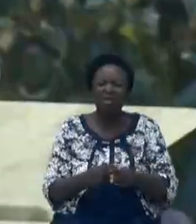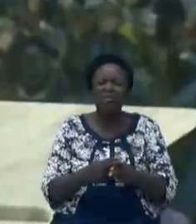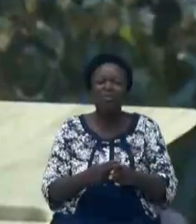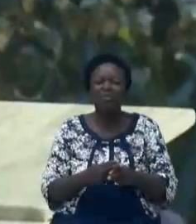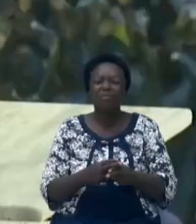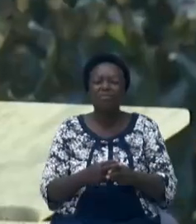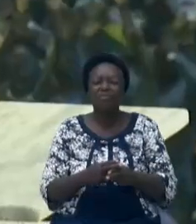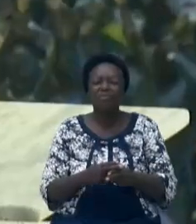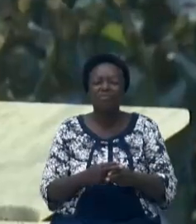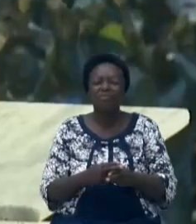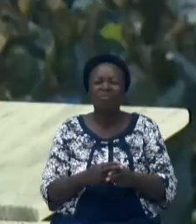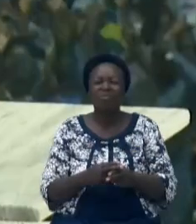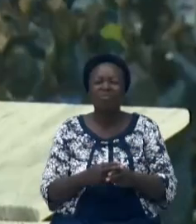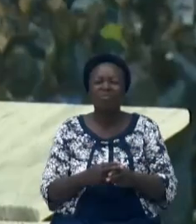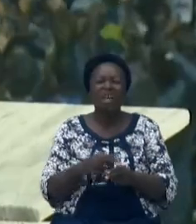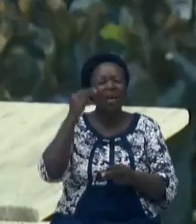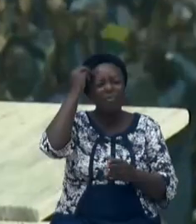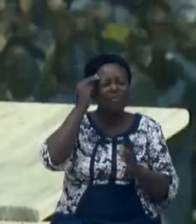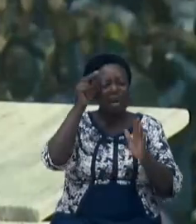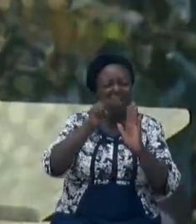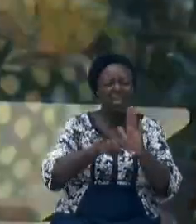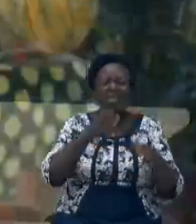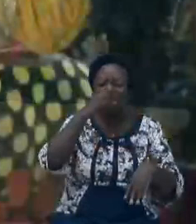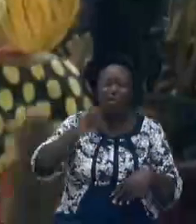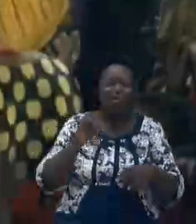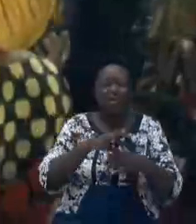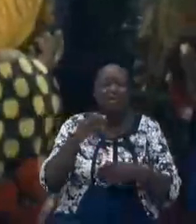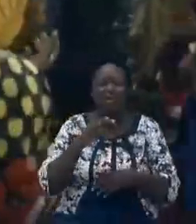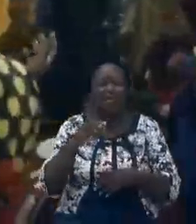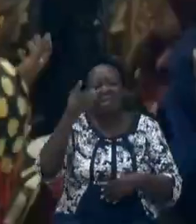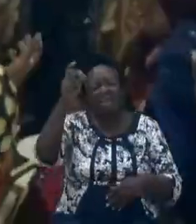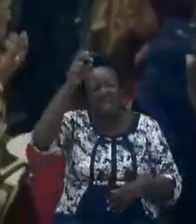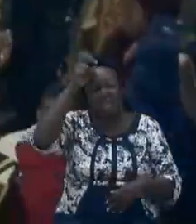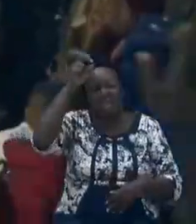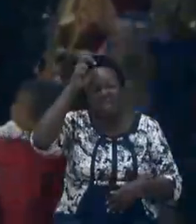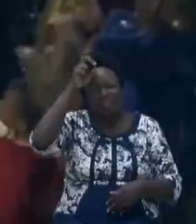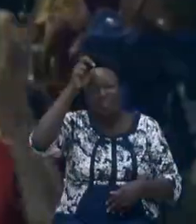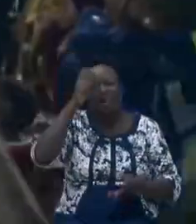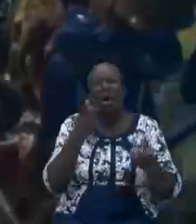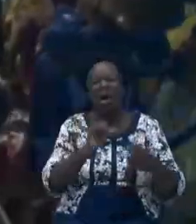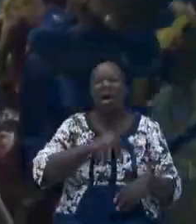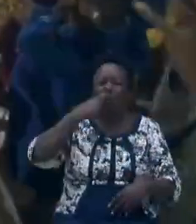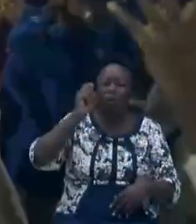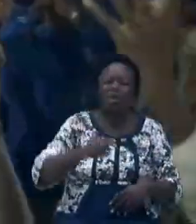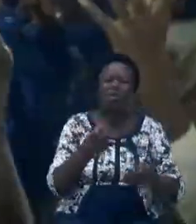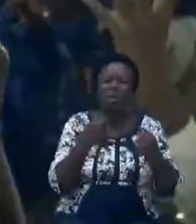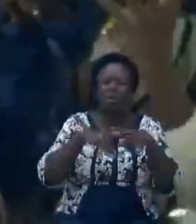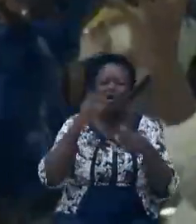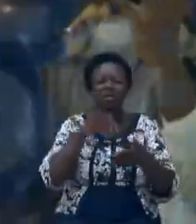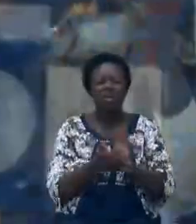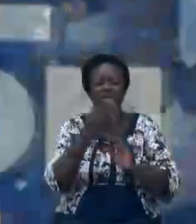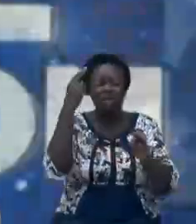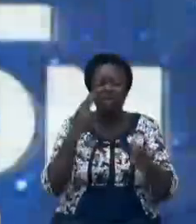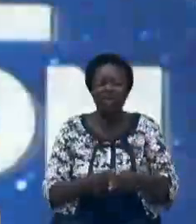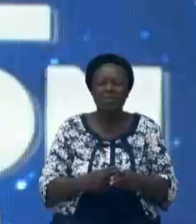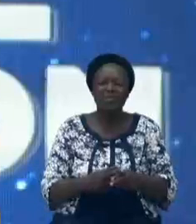informations encore sow au nom de jésus est validée mauvais esprit